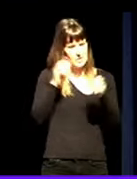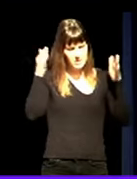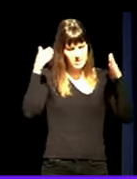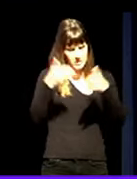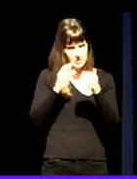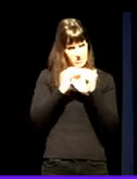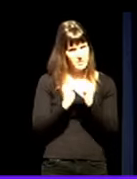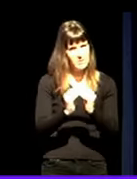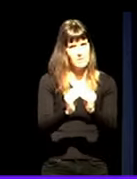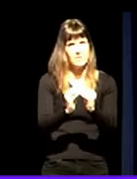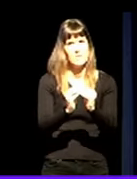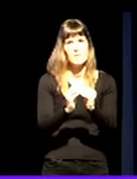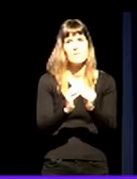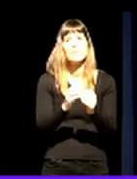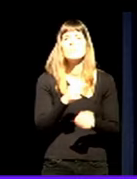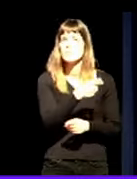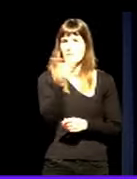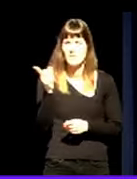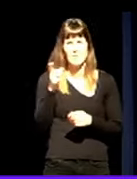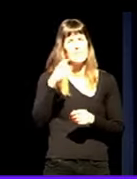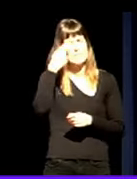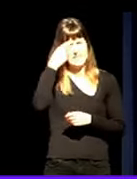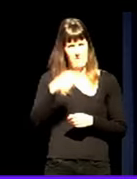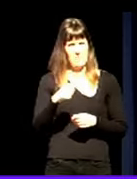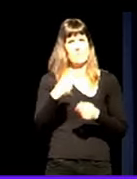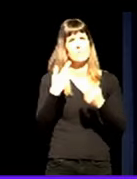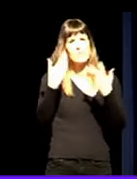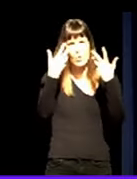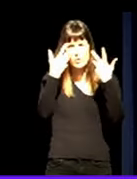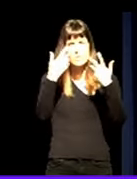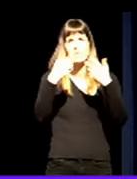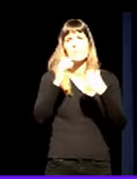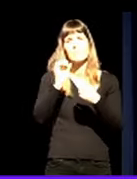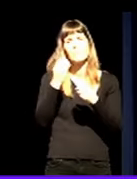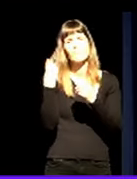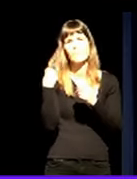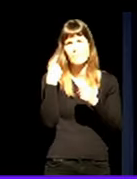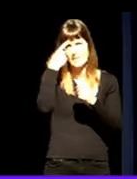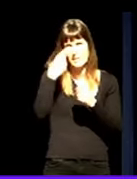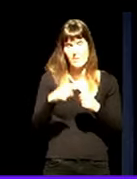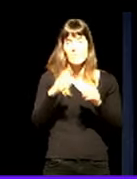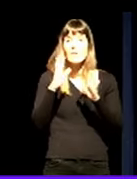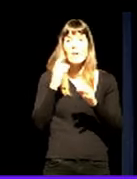Beguno, buk hau barinekin eta horri begida, ulteetan